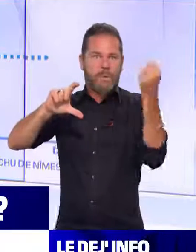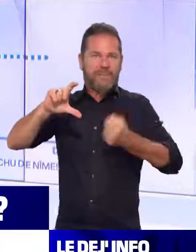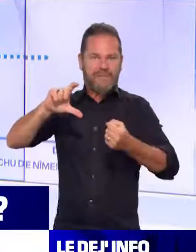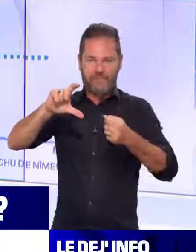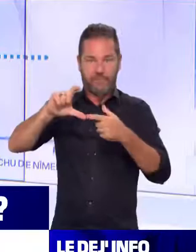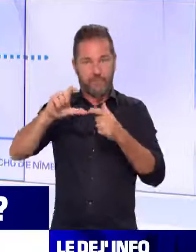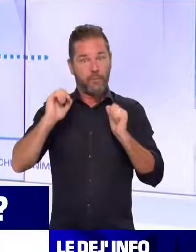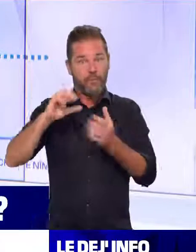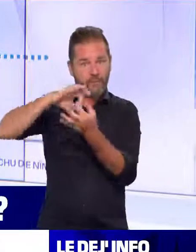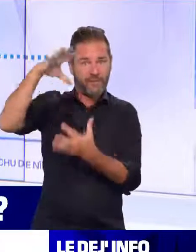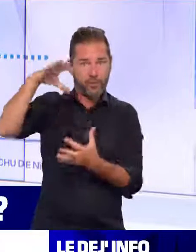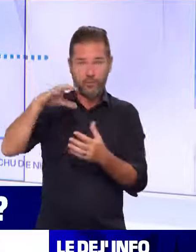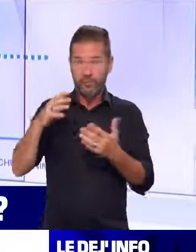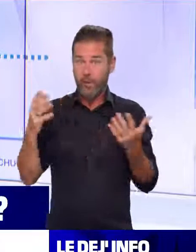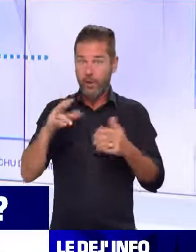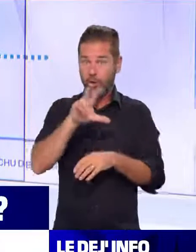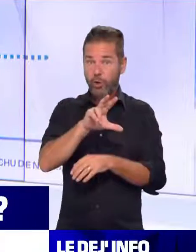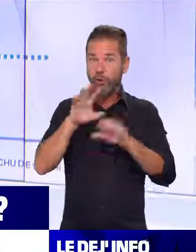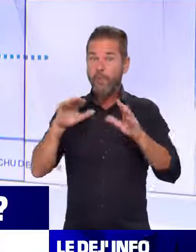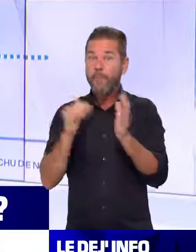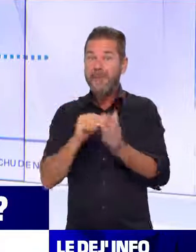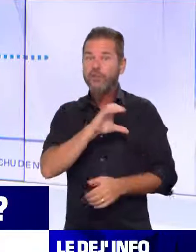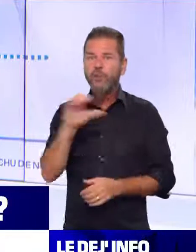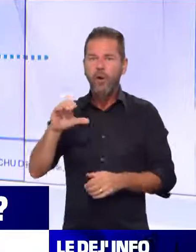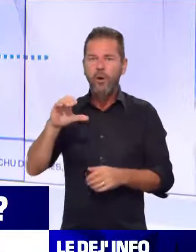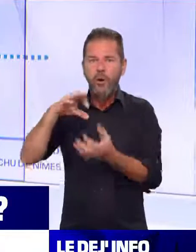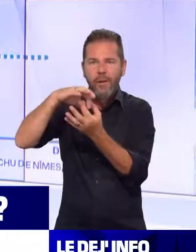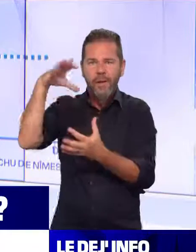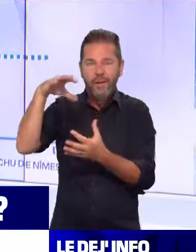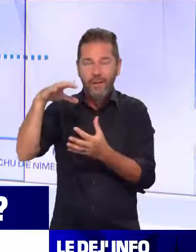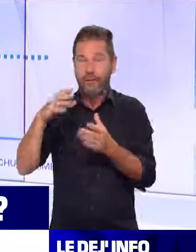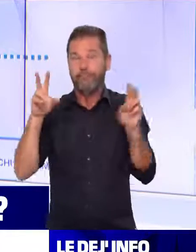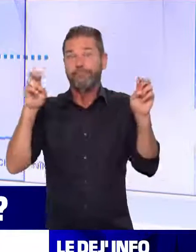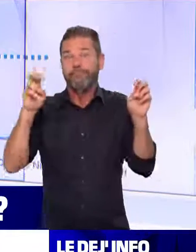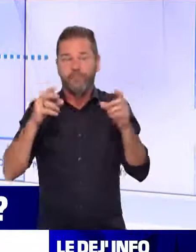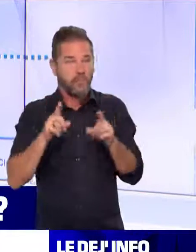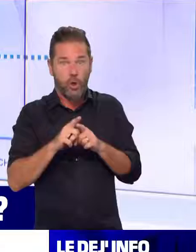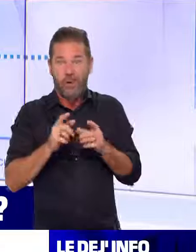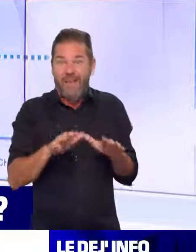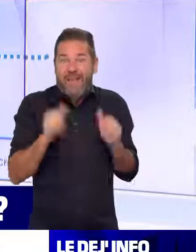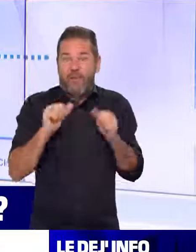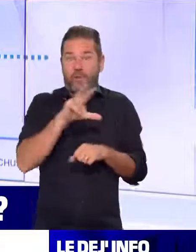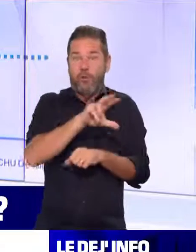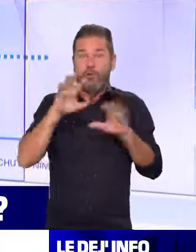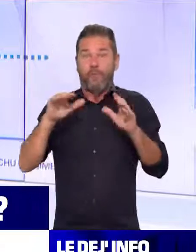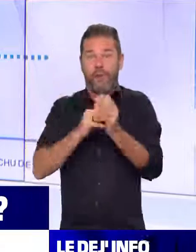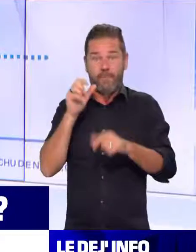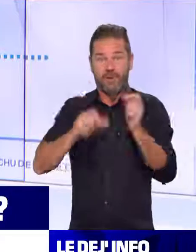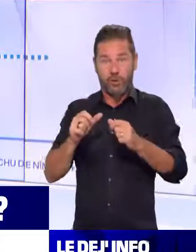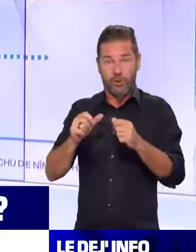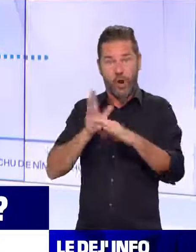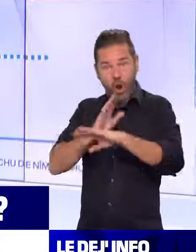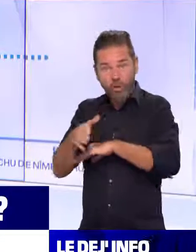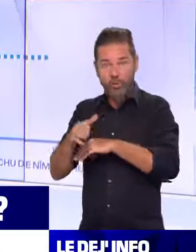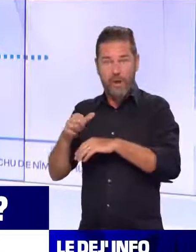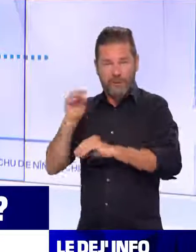la différence est de 39 100. Ça veut dire qu'on a épargné 39 000 entrées en soins critiques grâce à la vaccination.